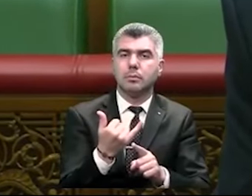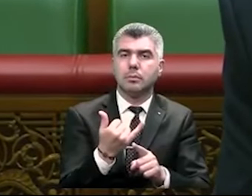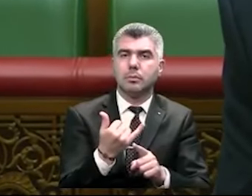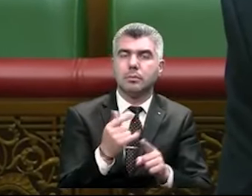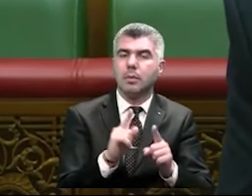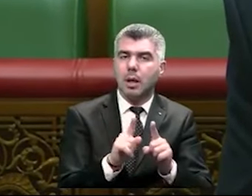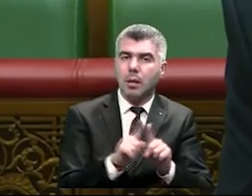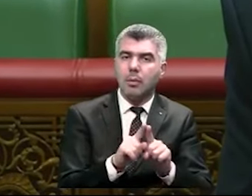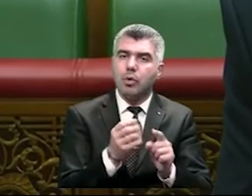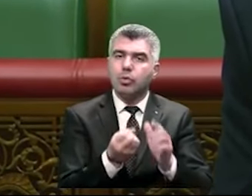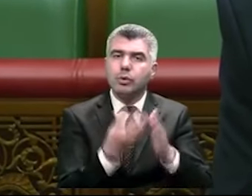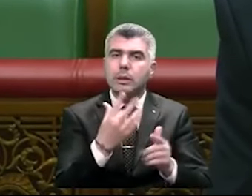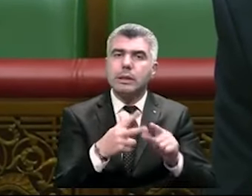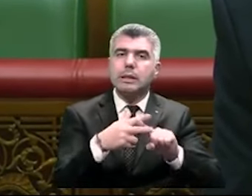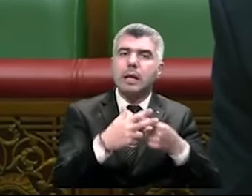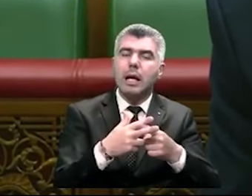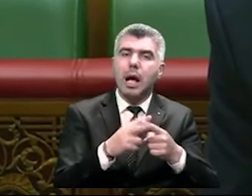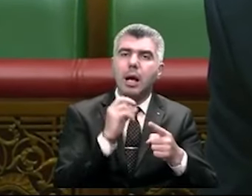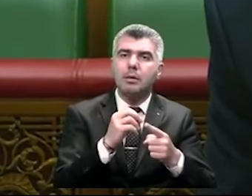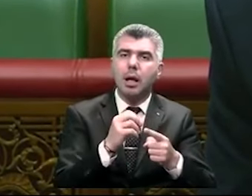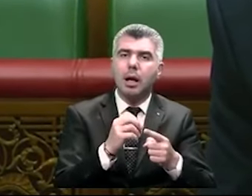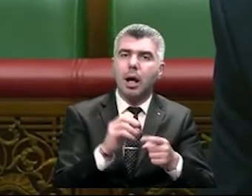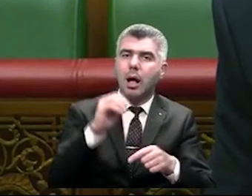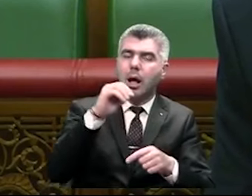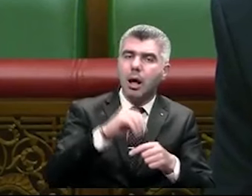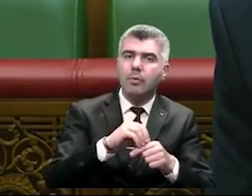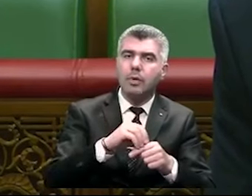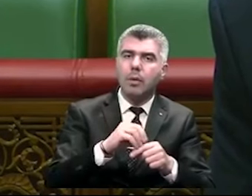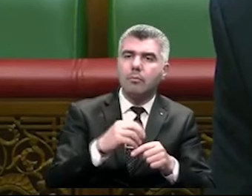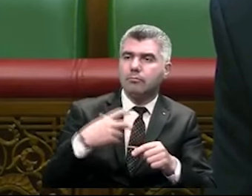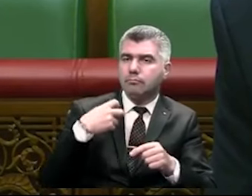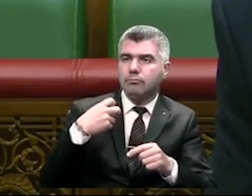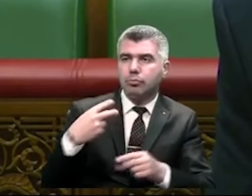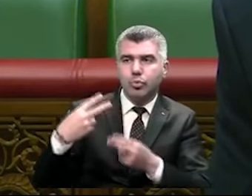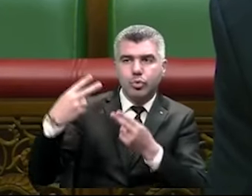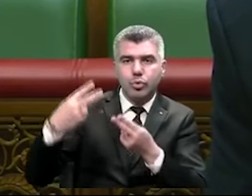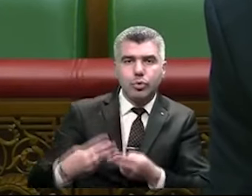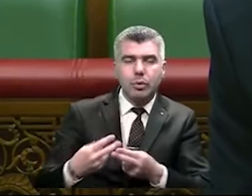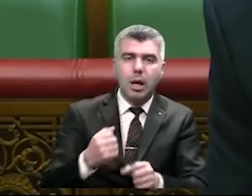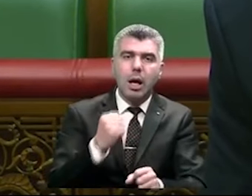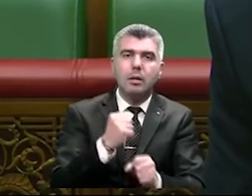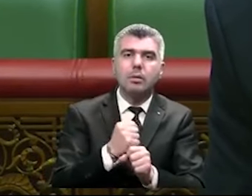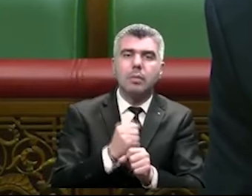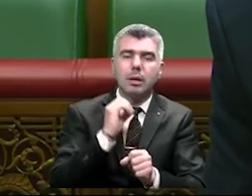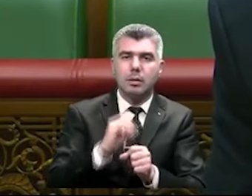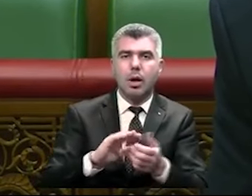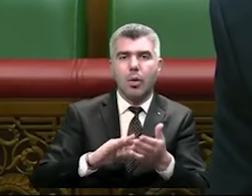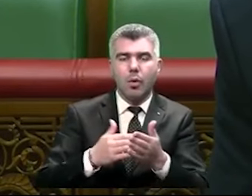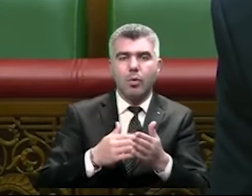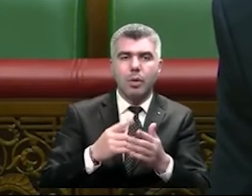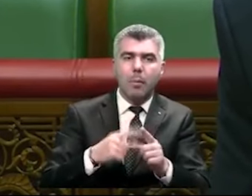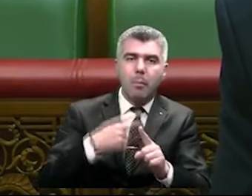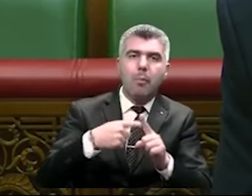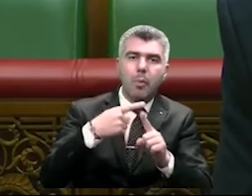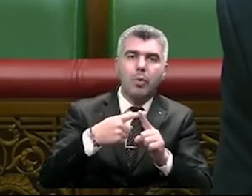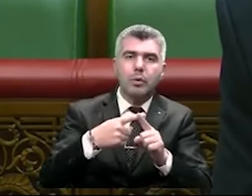في خلق اقطاب صناعيه جديده واستقطاب عدد كبير من المستثمرين بفضل مضاعفه بلادنا لقدره موانئنا